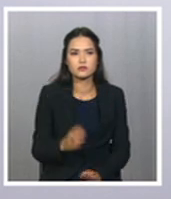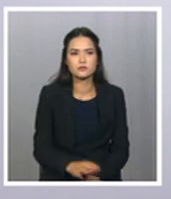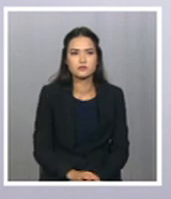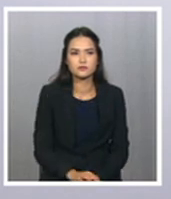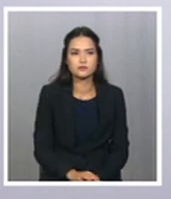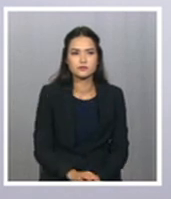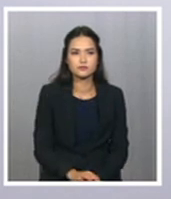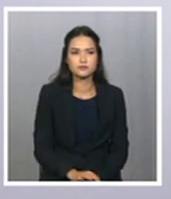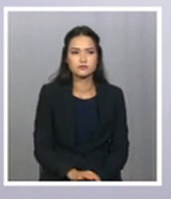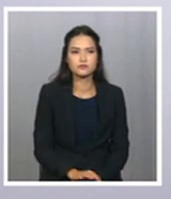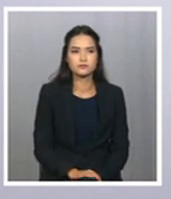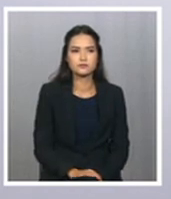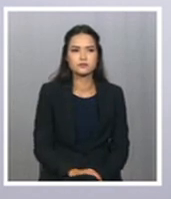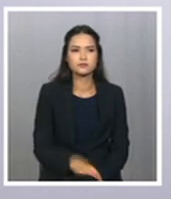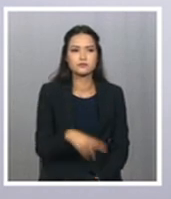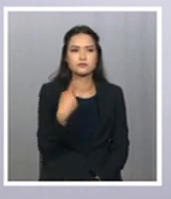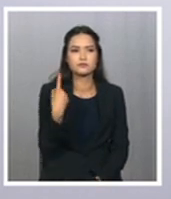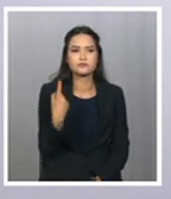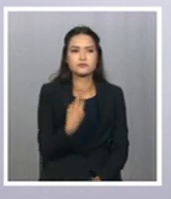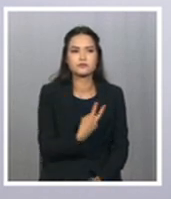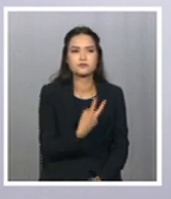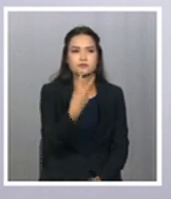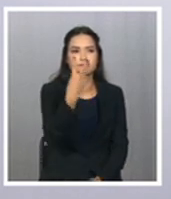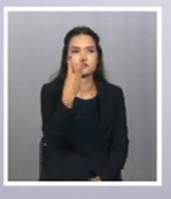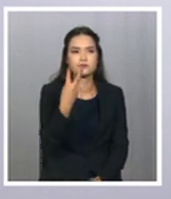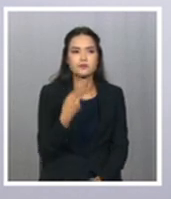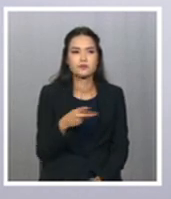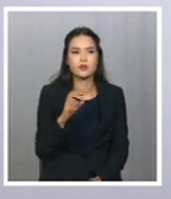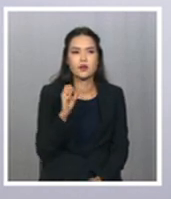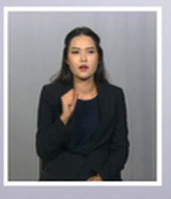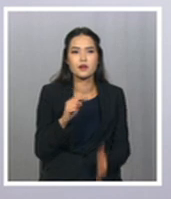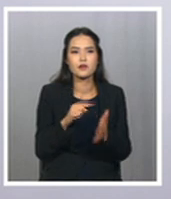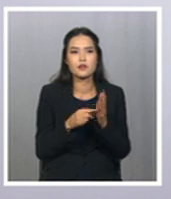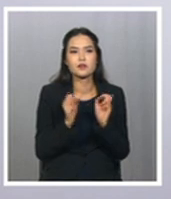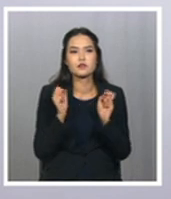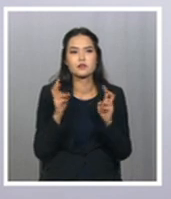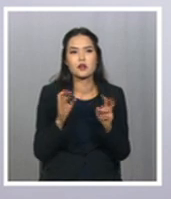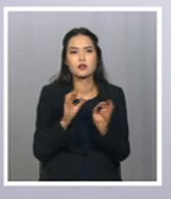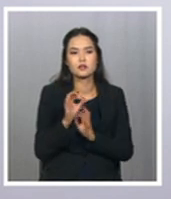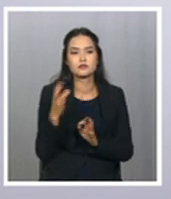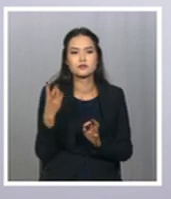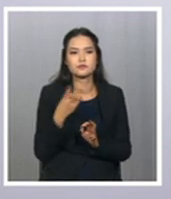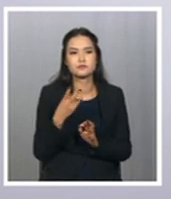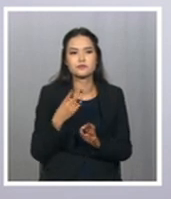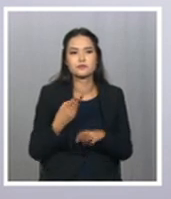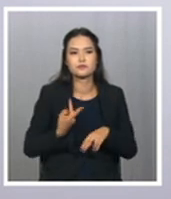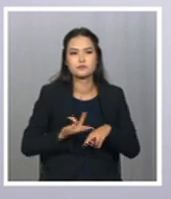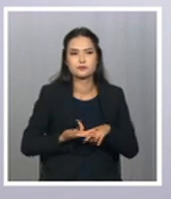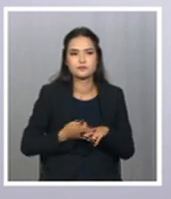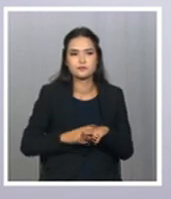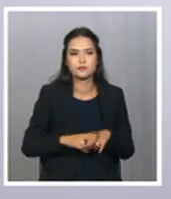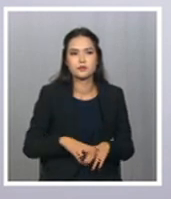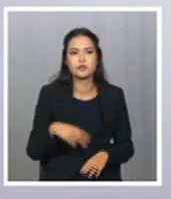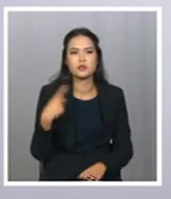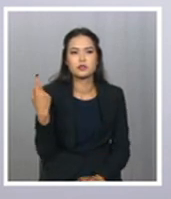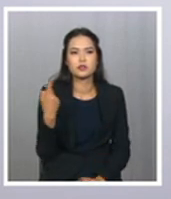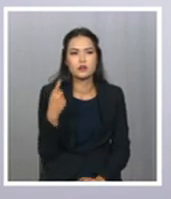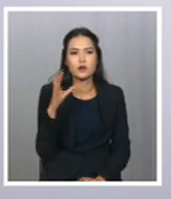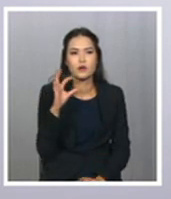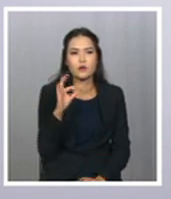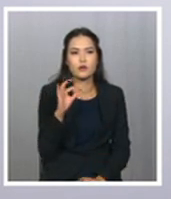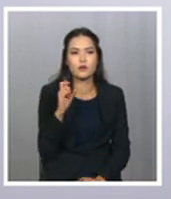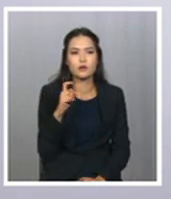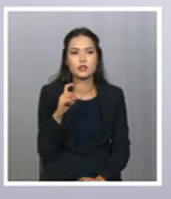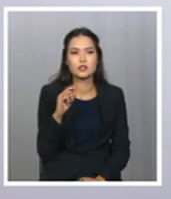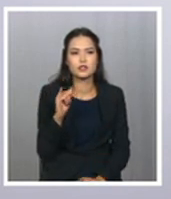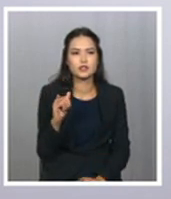Мінекей балалар, 1, 2, 3 болатын А нүктесін қалай кескіндейміз? Ол үшін біз ең бірінші